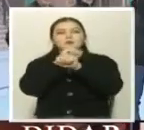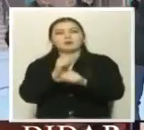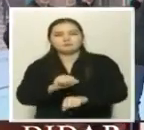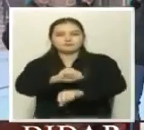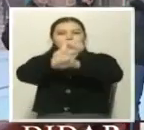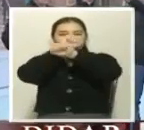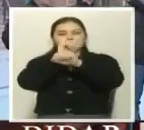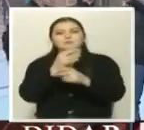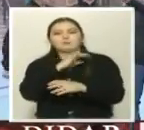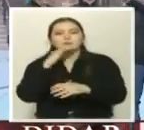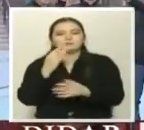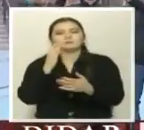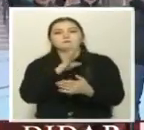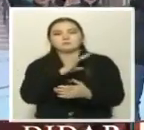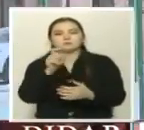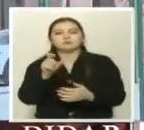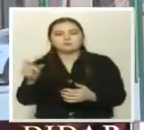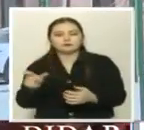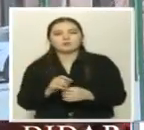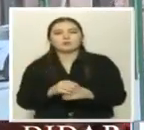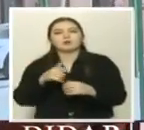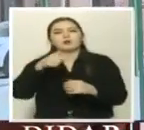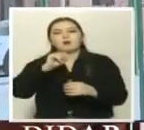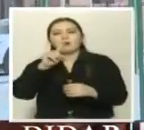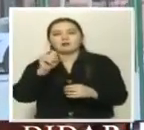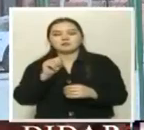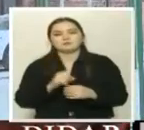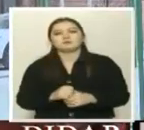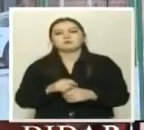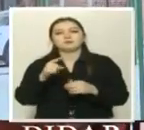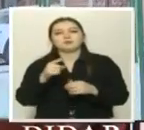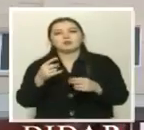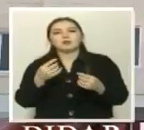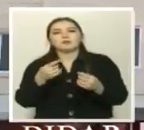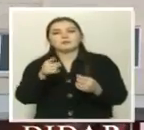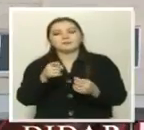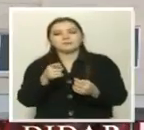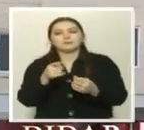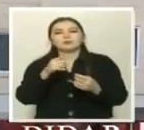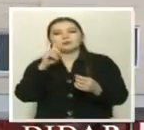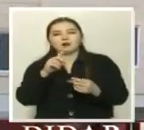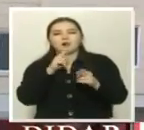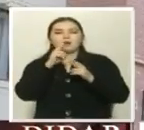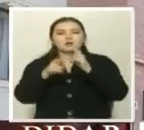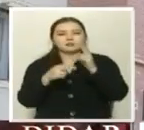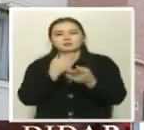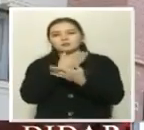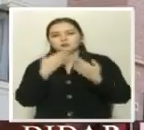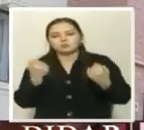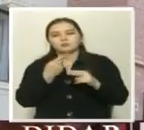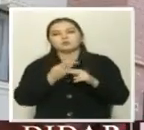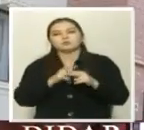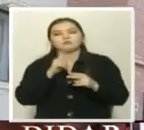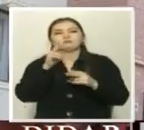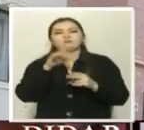Газ-газ деп рондатып тұрған бұл 16-шы шағын аудан 79-шы үйдің тұрғындары құтты мекен тұрғын үй кешеніне халық 2 жыл бұрын көшіп келген. Үйге